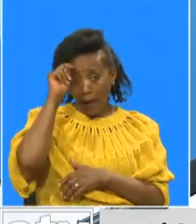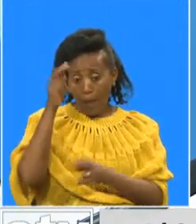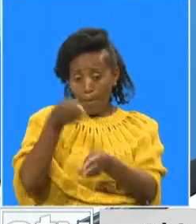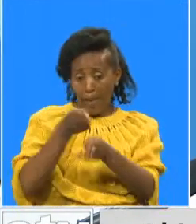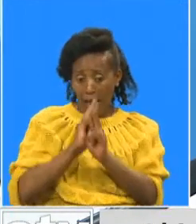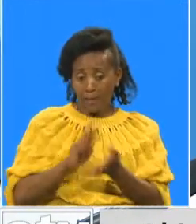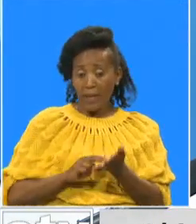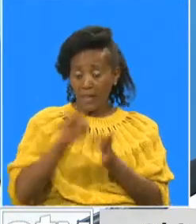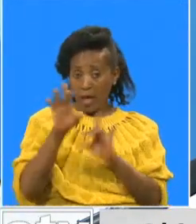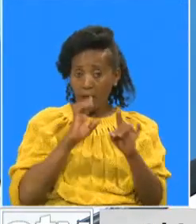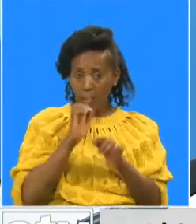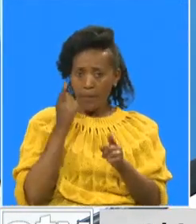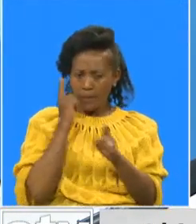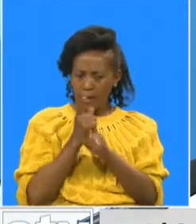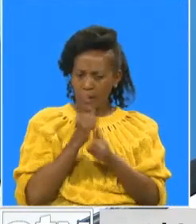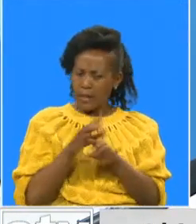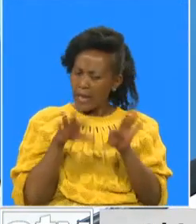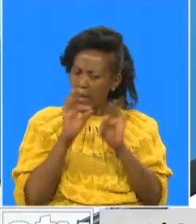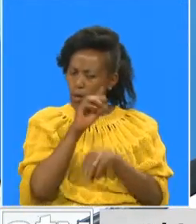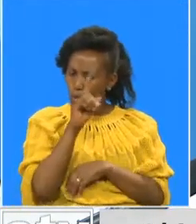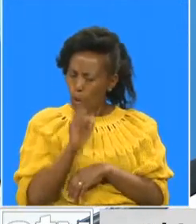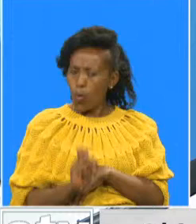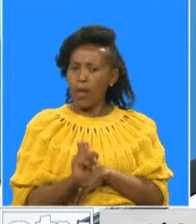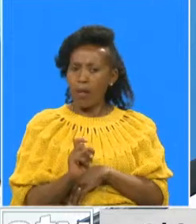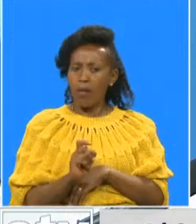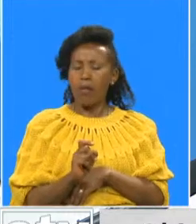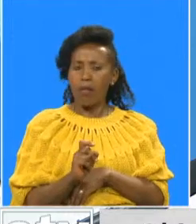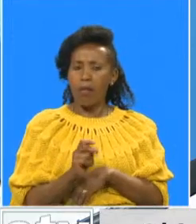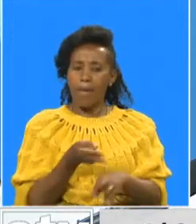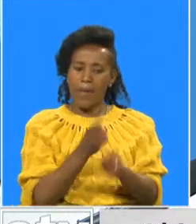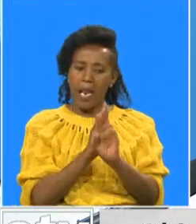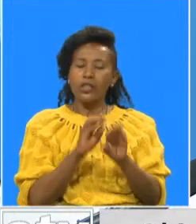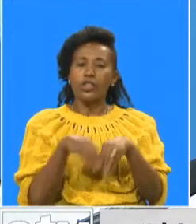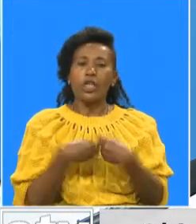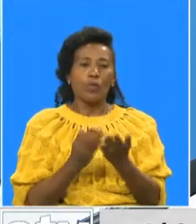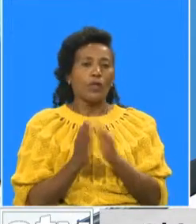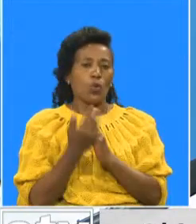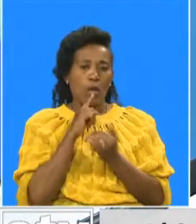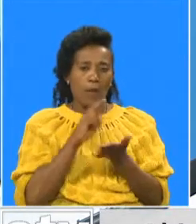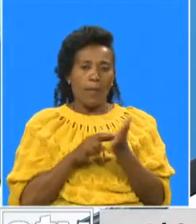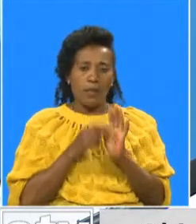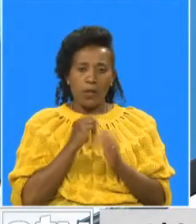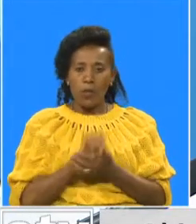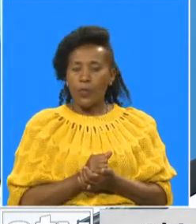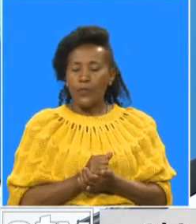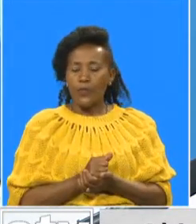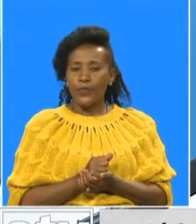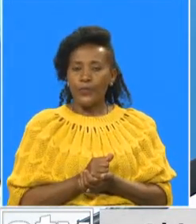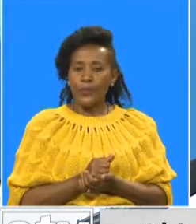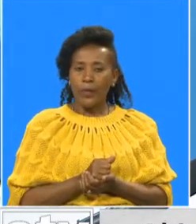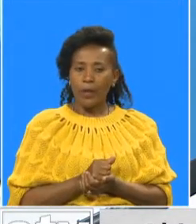ምላሽ መነሻ አድርገን በትክክል እያገኙ ነው የሚለውን ምላሽ የሚሰጡበት ይሆናል።